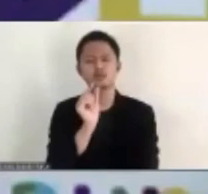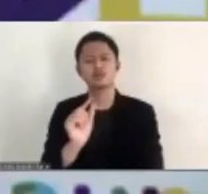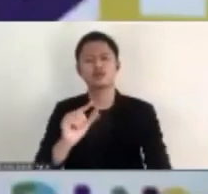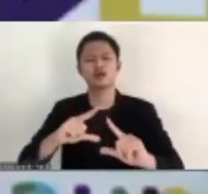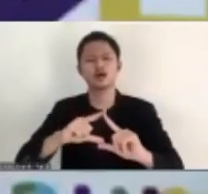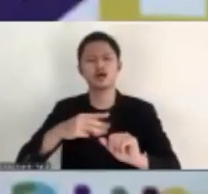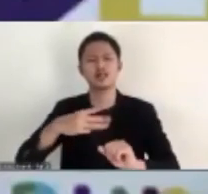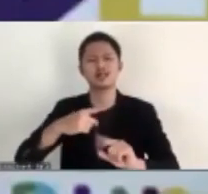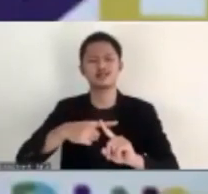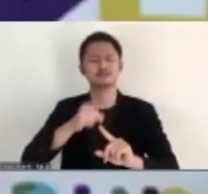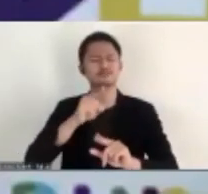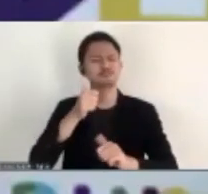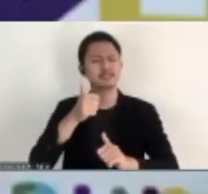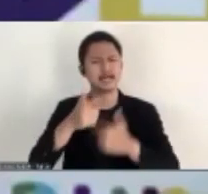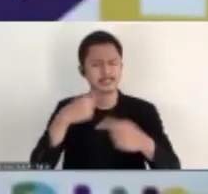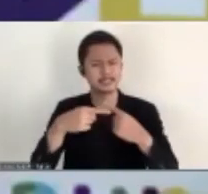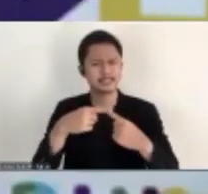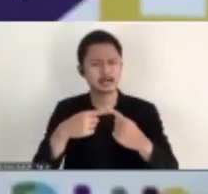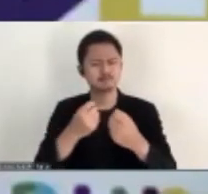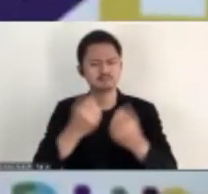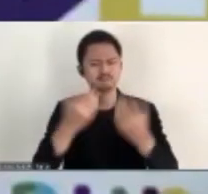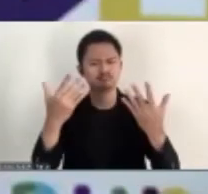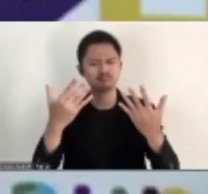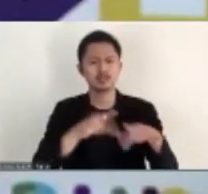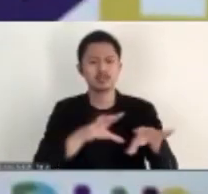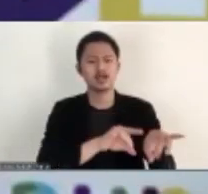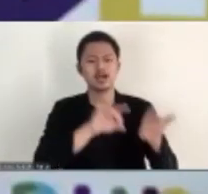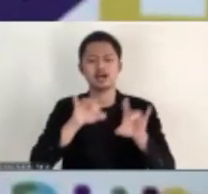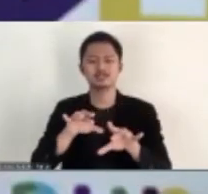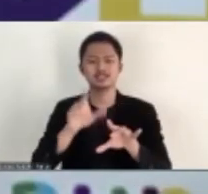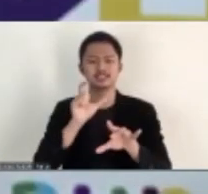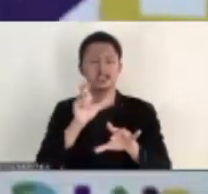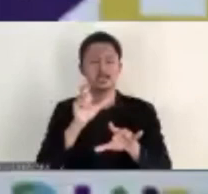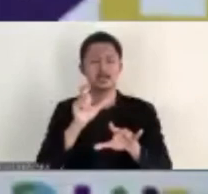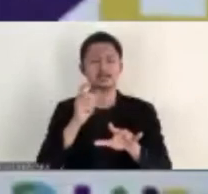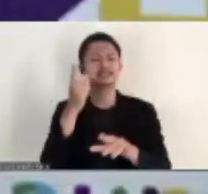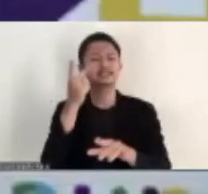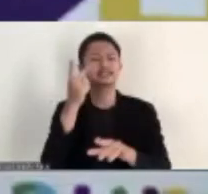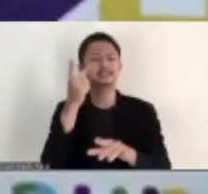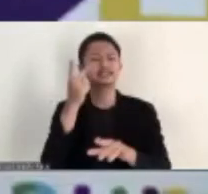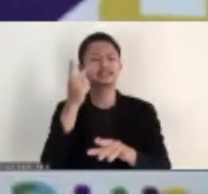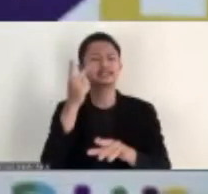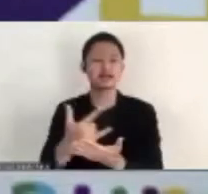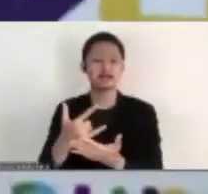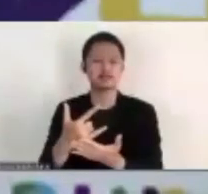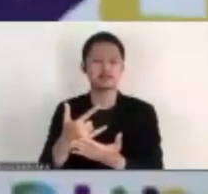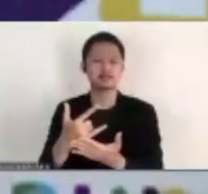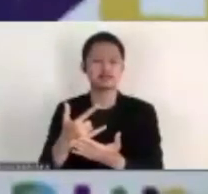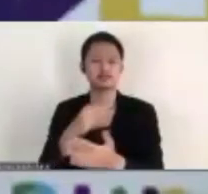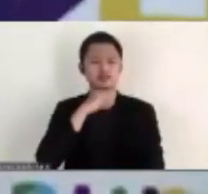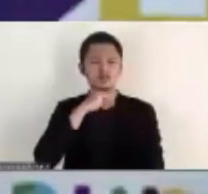kyza Lex elaborated more on How ostralia Ensure the sustainability of the